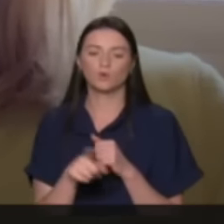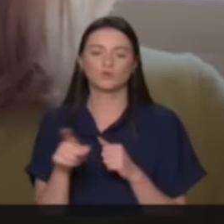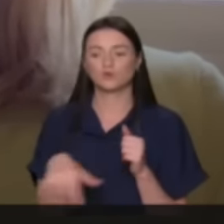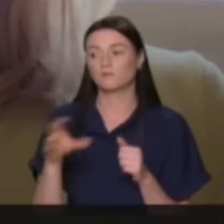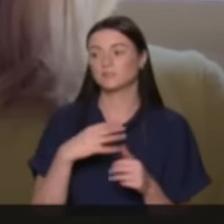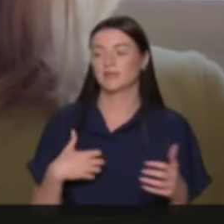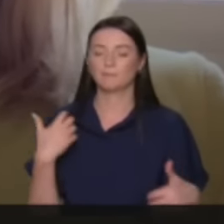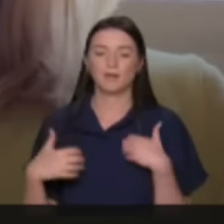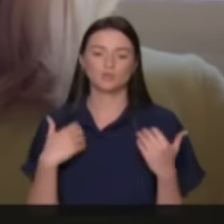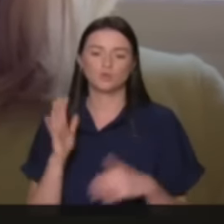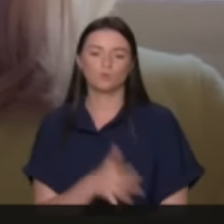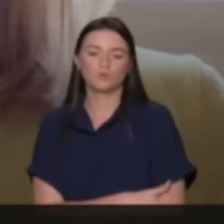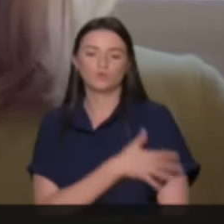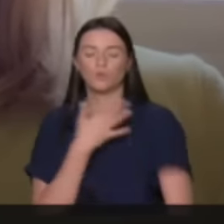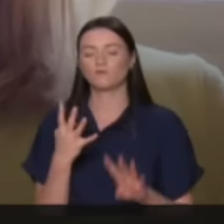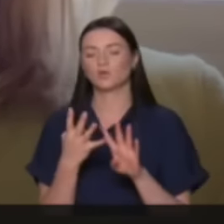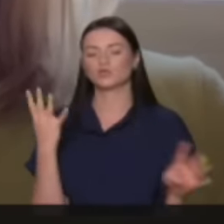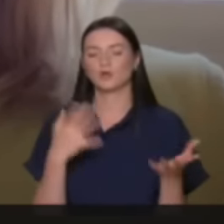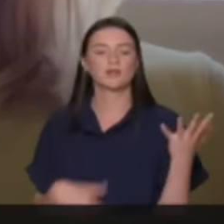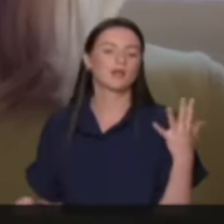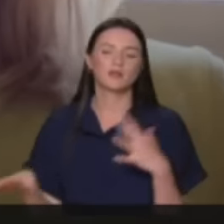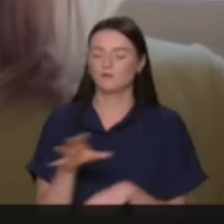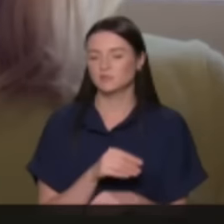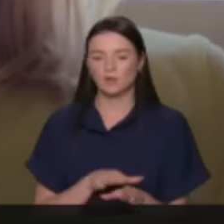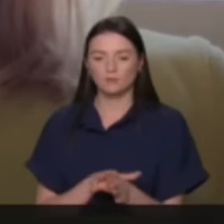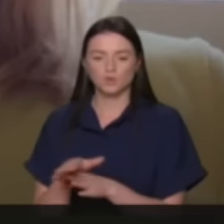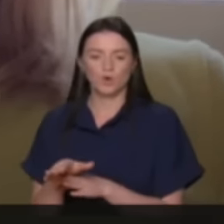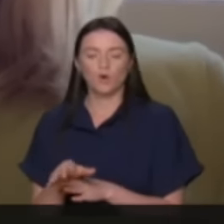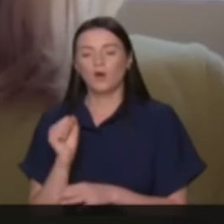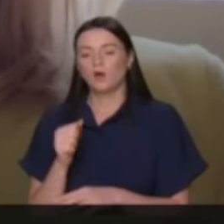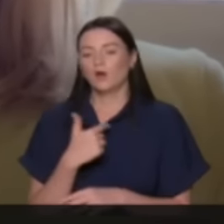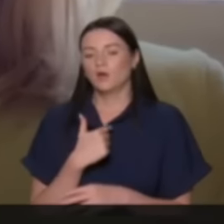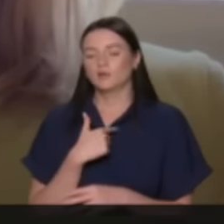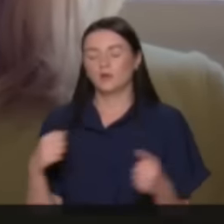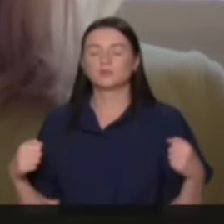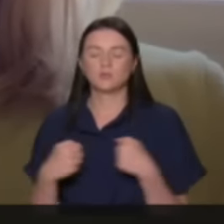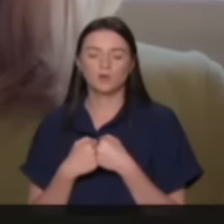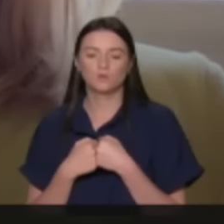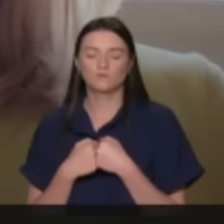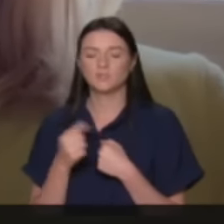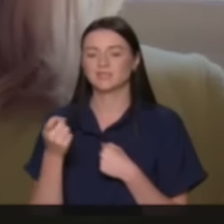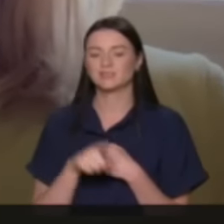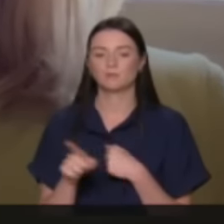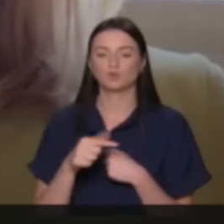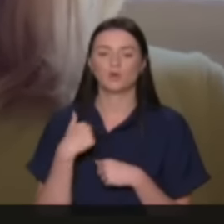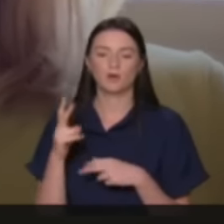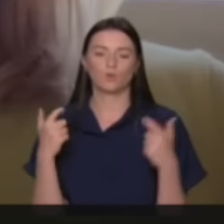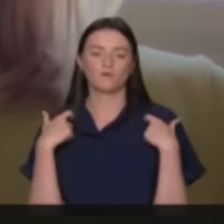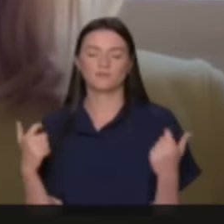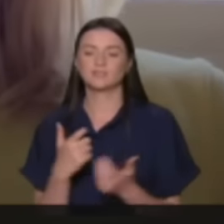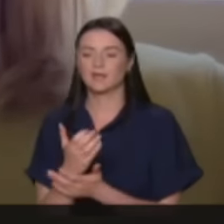що будуть там довгі черги для всіх абсолютно. А от я стикнувся з тим, що я як офіцер